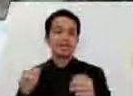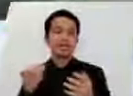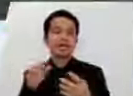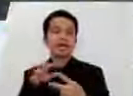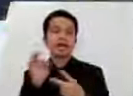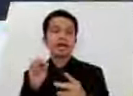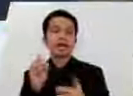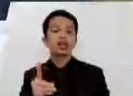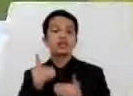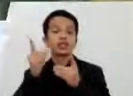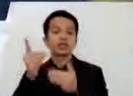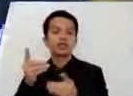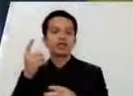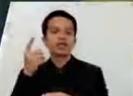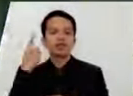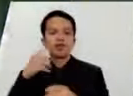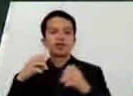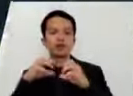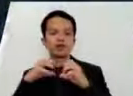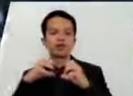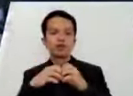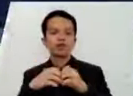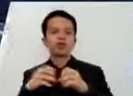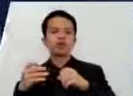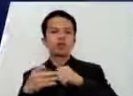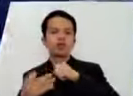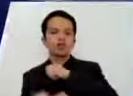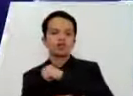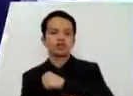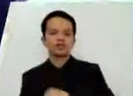sa GMA Kapuso Foundation.